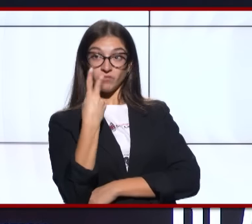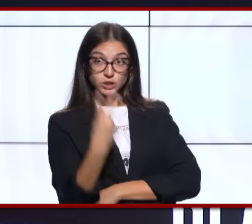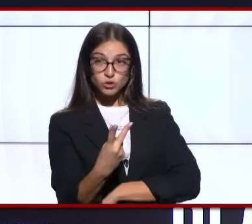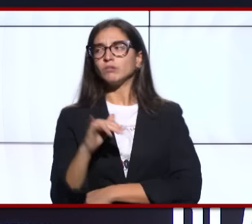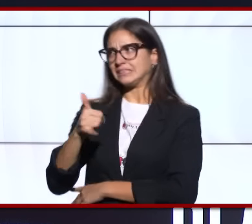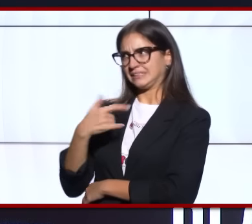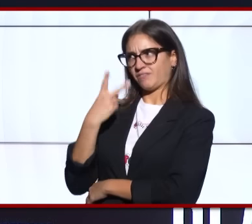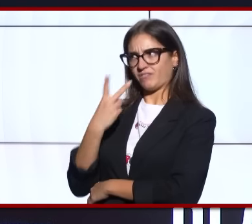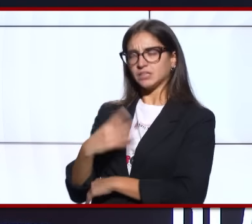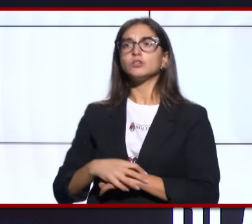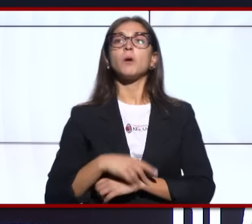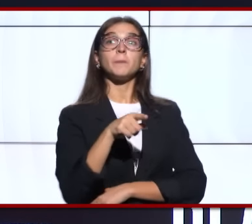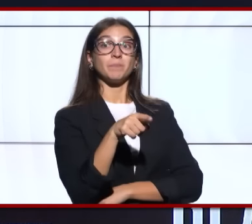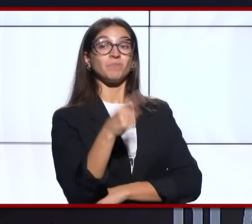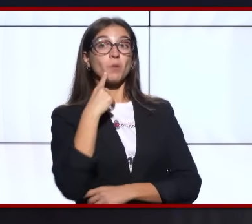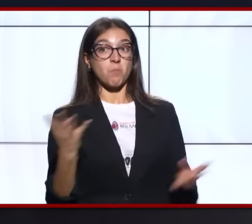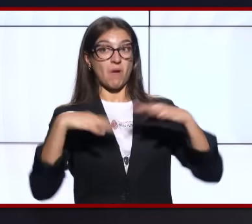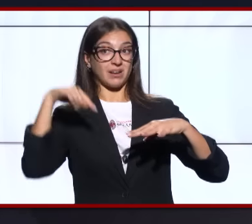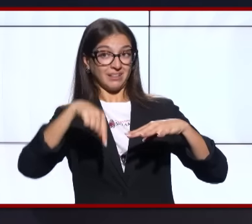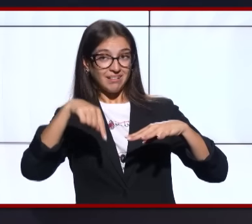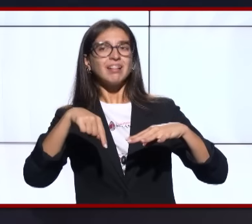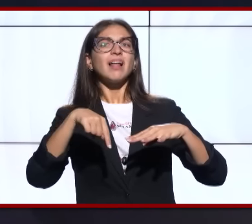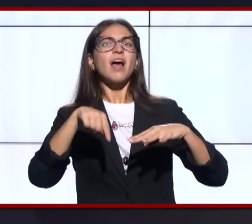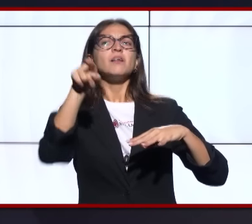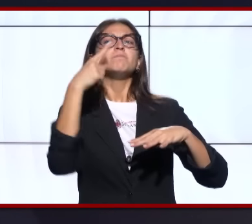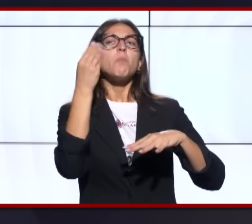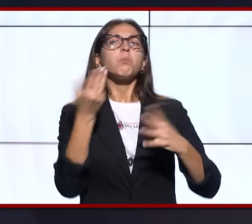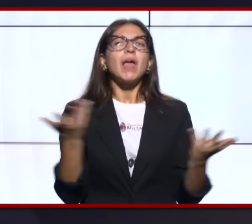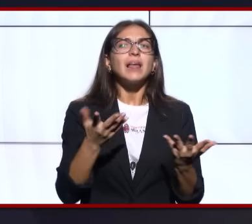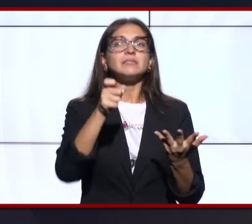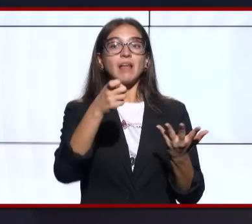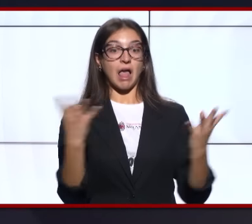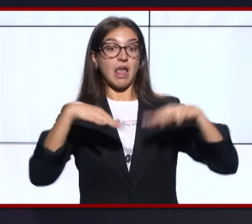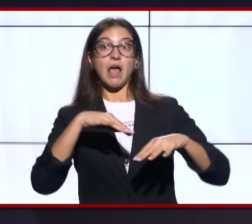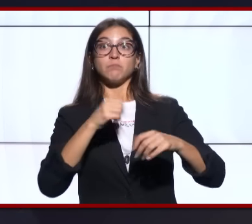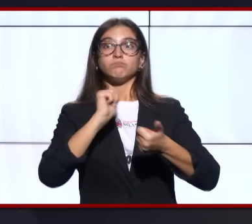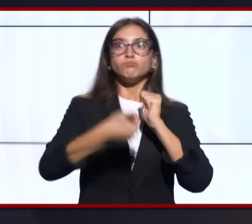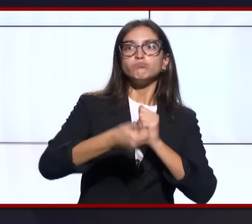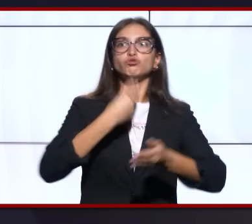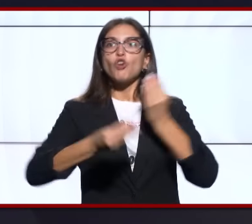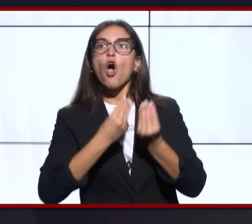chiedo Qual è il suo giudizio Cioè lei è del partito gara spettacol o gara con tanti errori